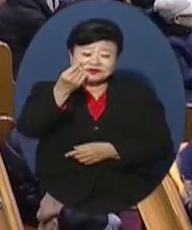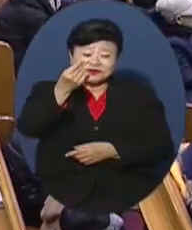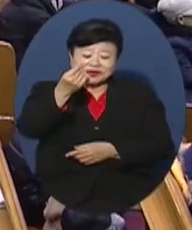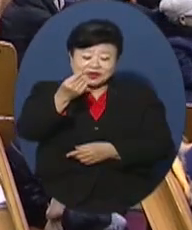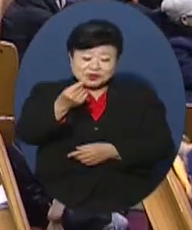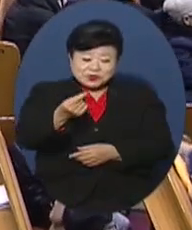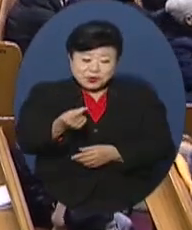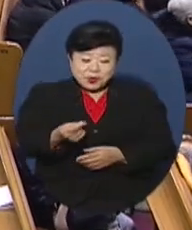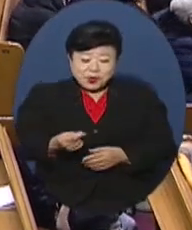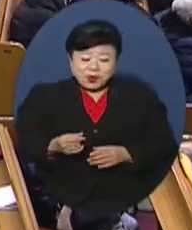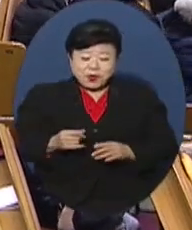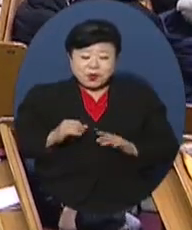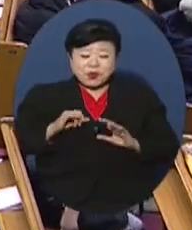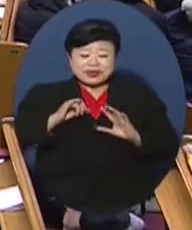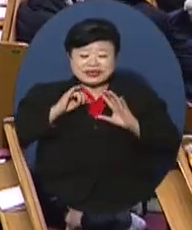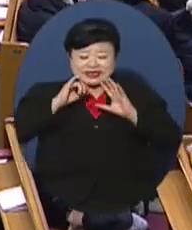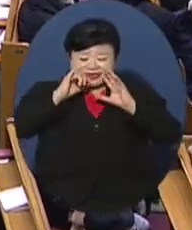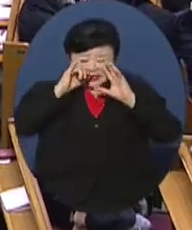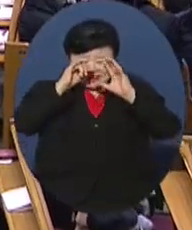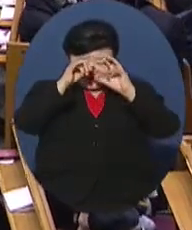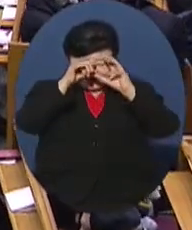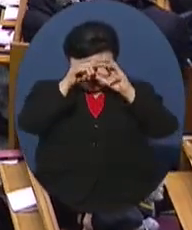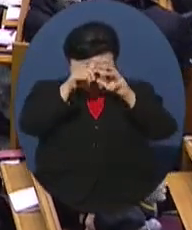주님 속히